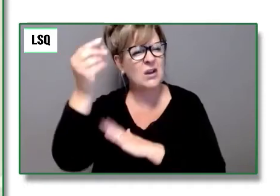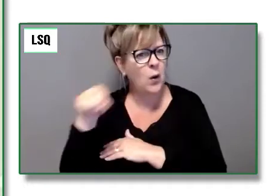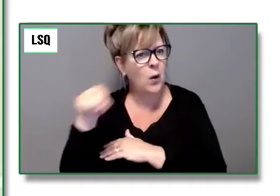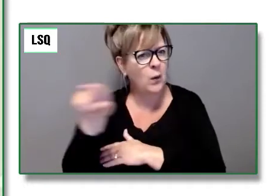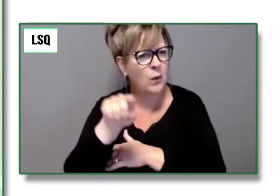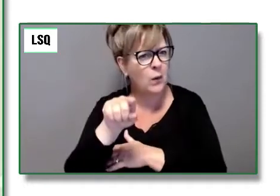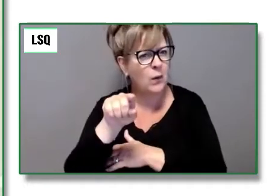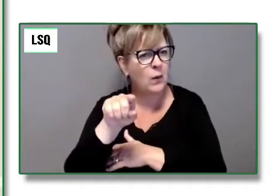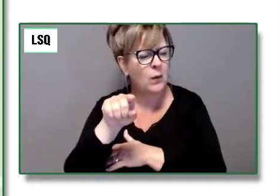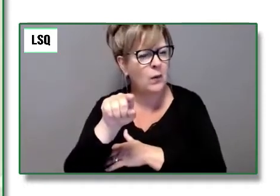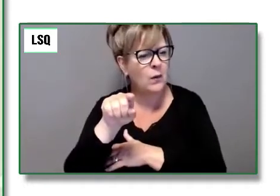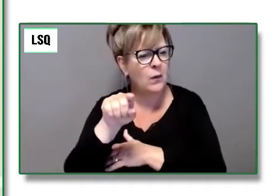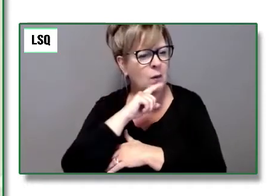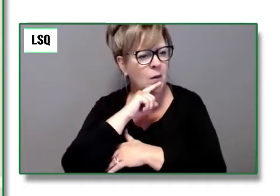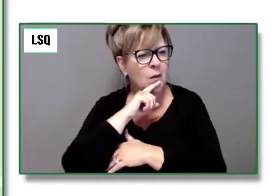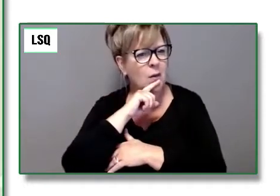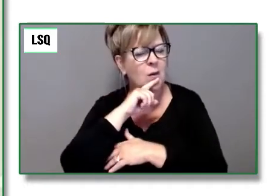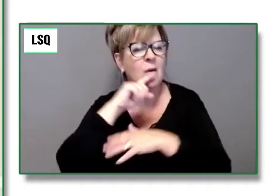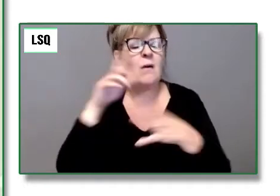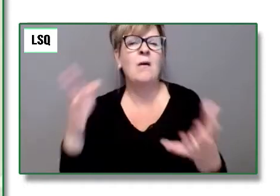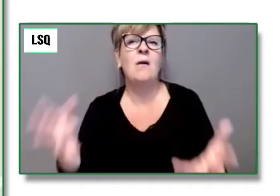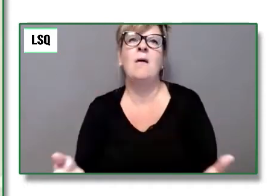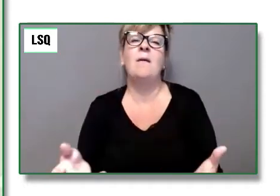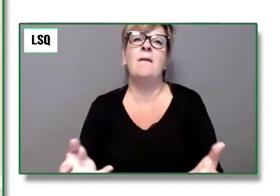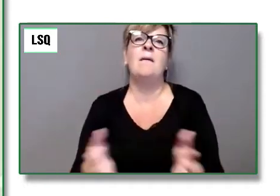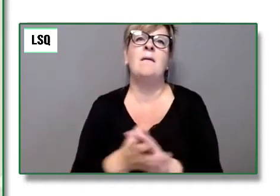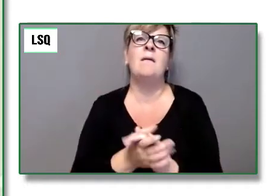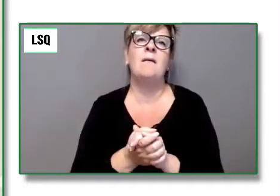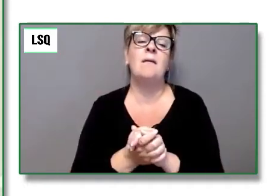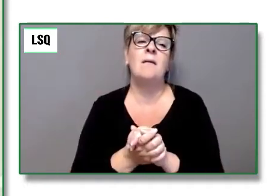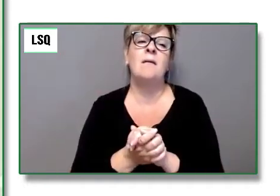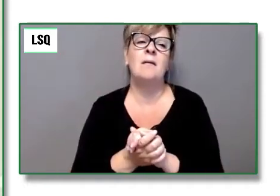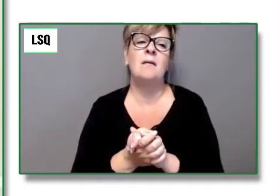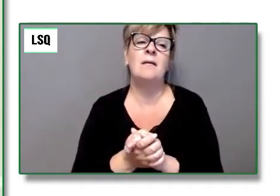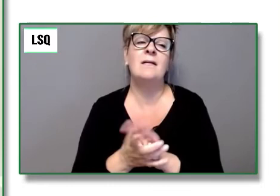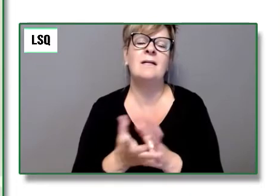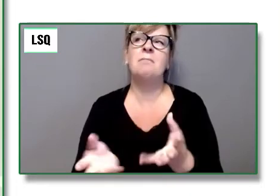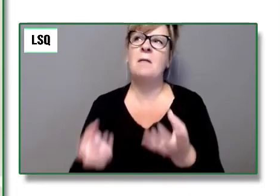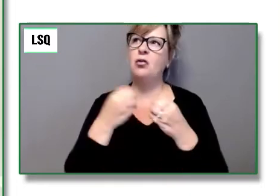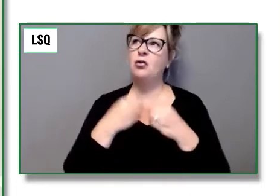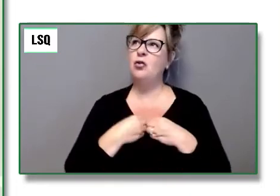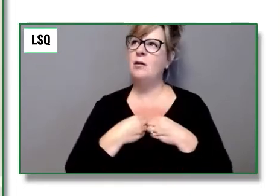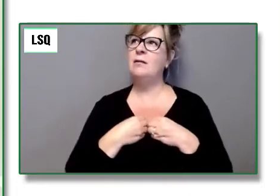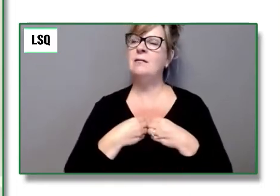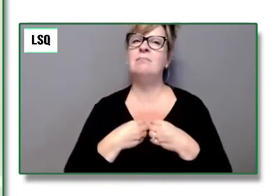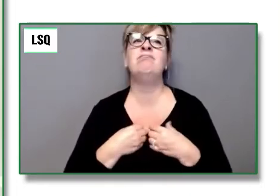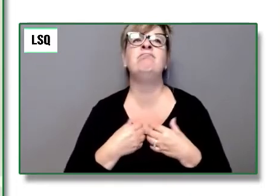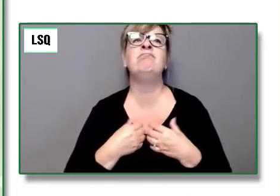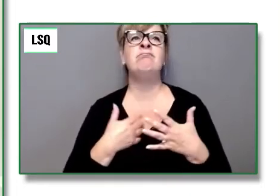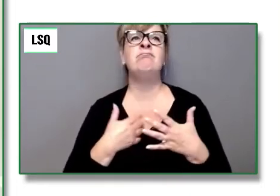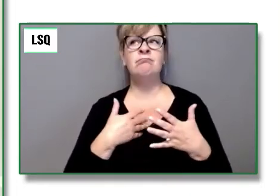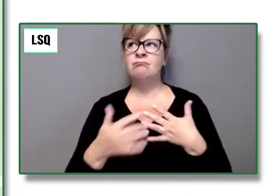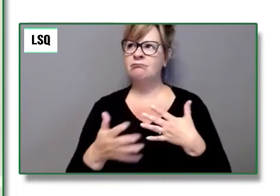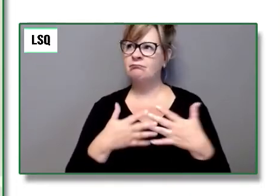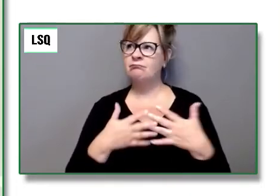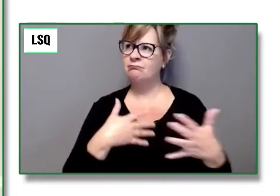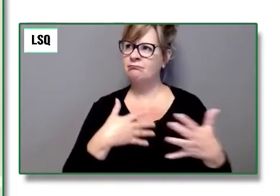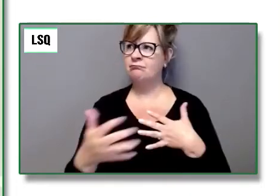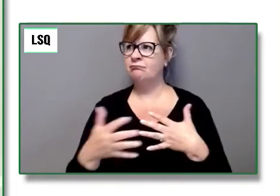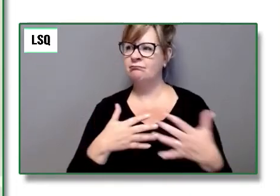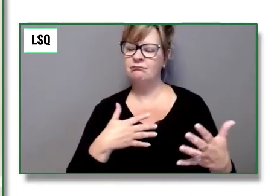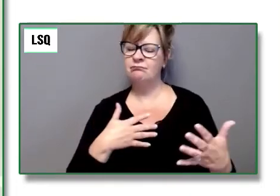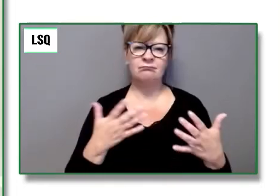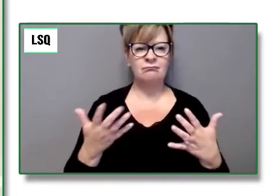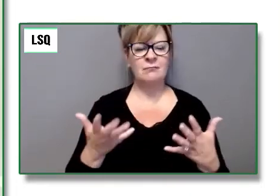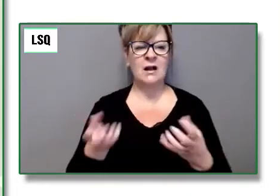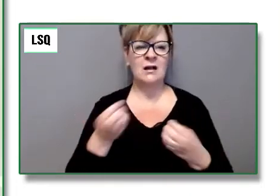façons, cela peut être un égalisateur remarquable parce que qui a accès à l'extérieur? Qui a le